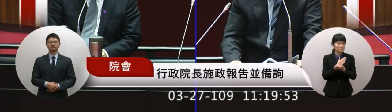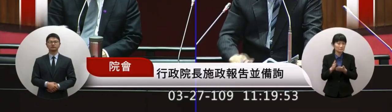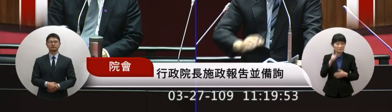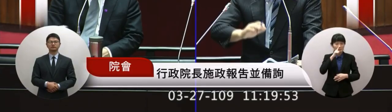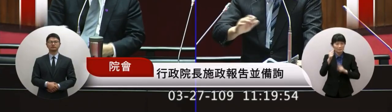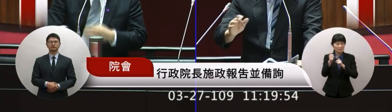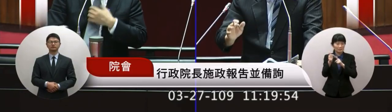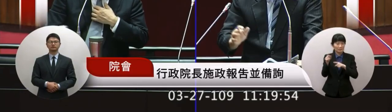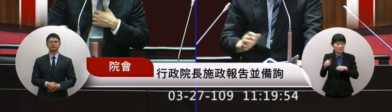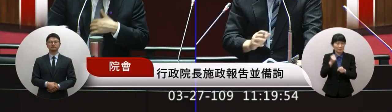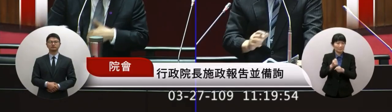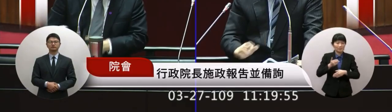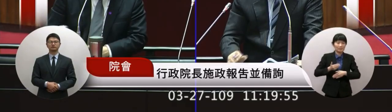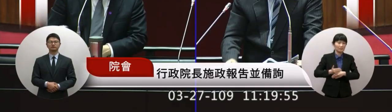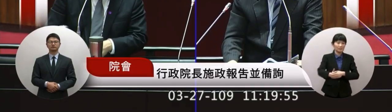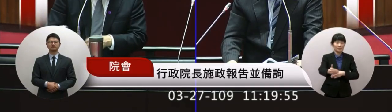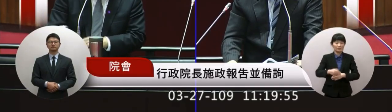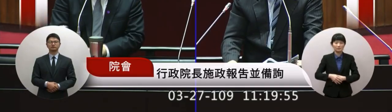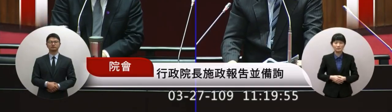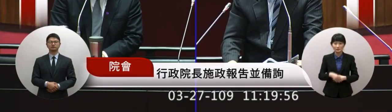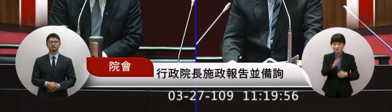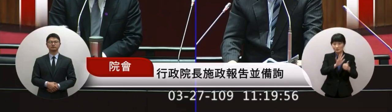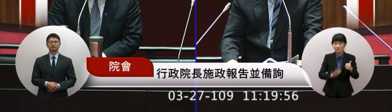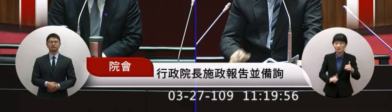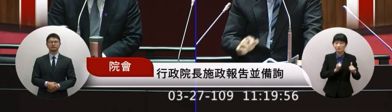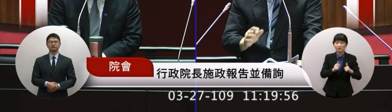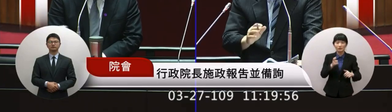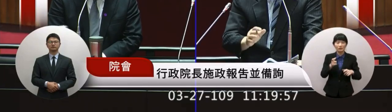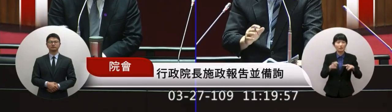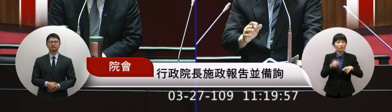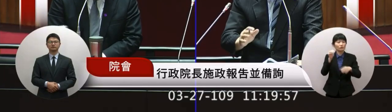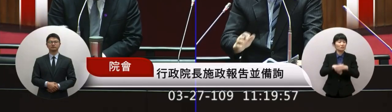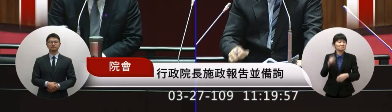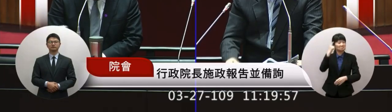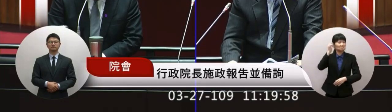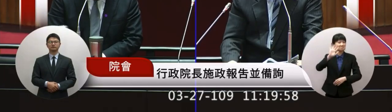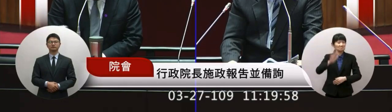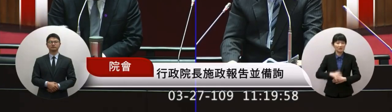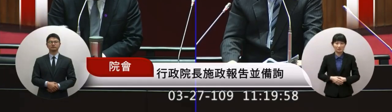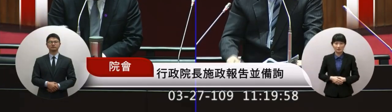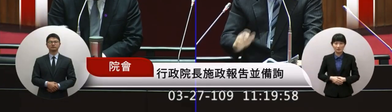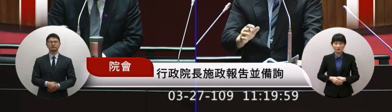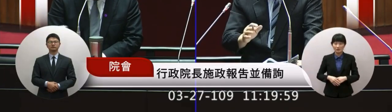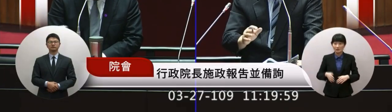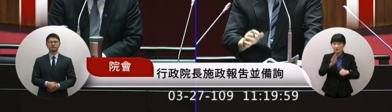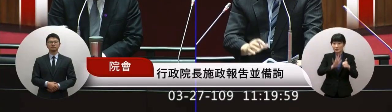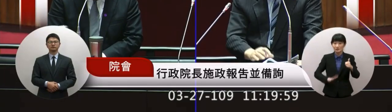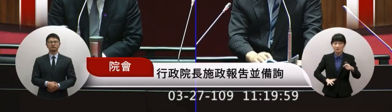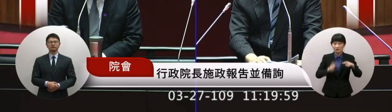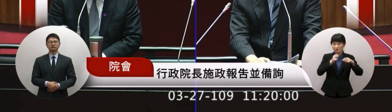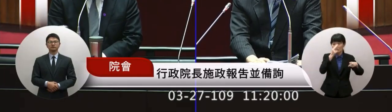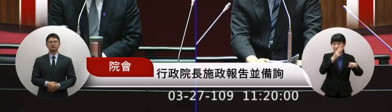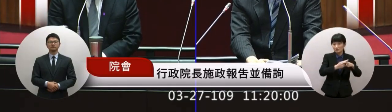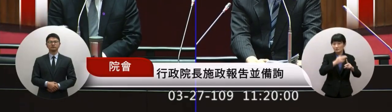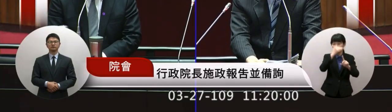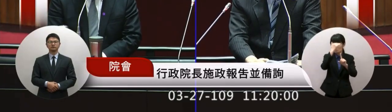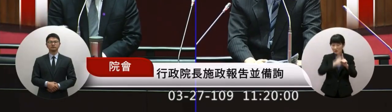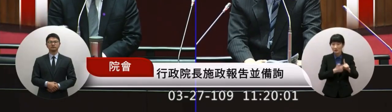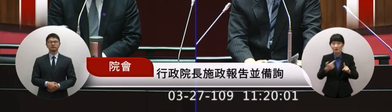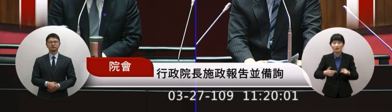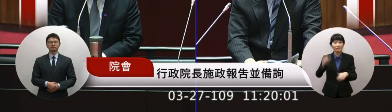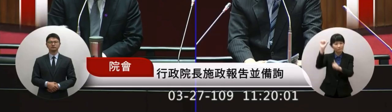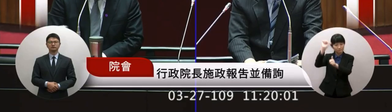所为啊，影响到整个公民投票的意愿，严重损及政府的公信力，判决就是